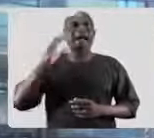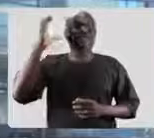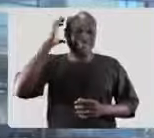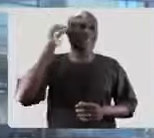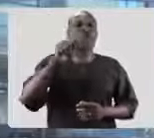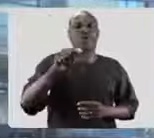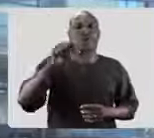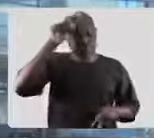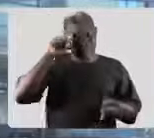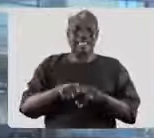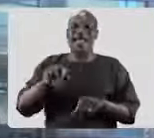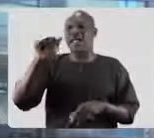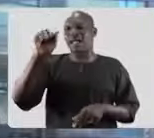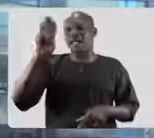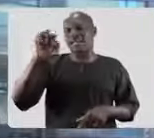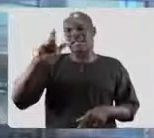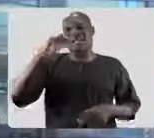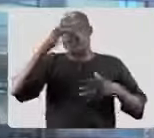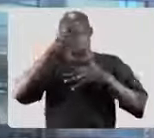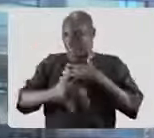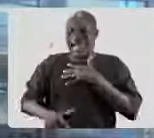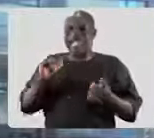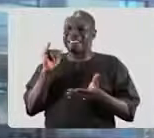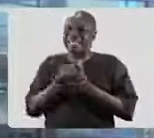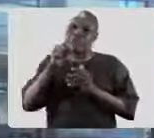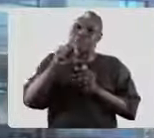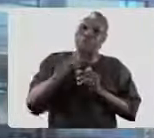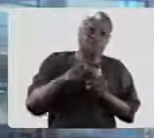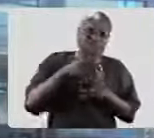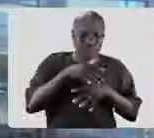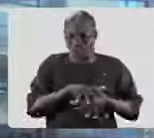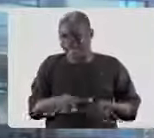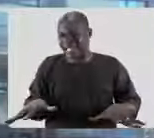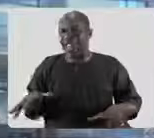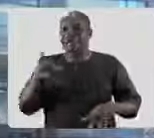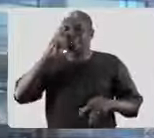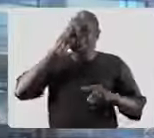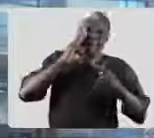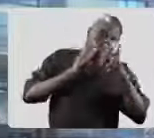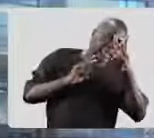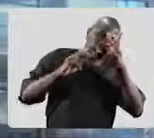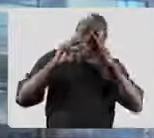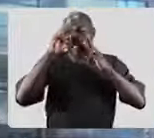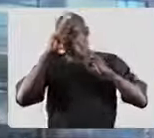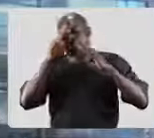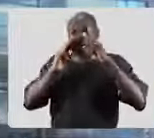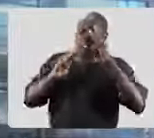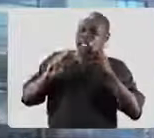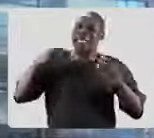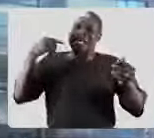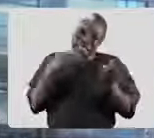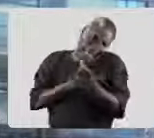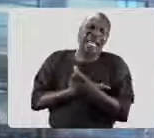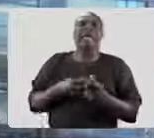Matese wunuya Abel. Ni moja anu wa ushe gu yanu. E su chile me. Efri asasino so. Oman